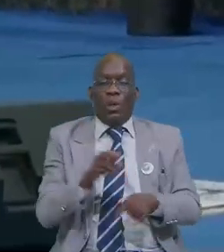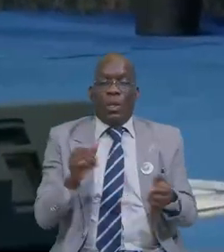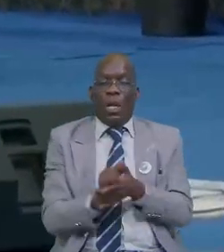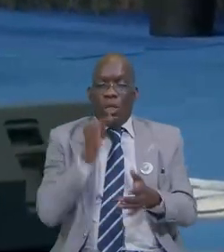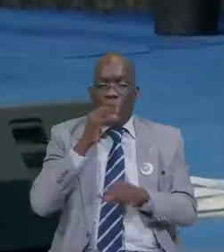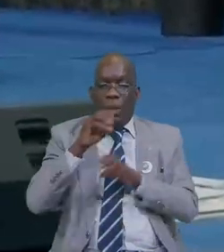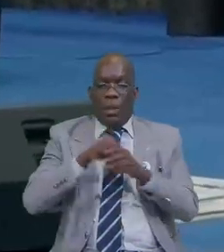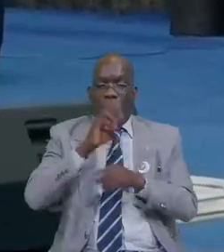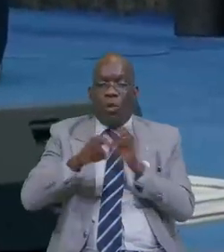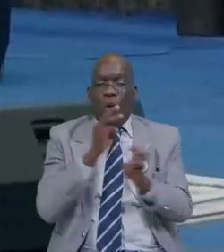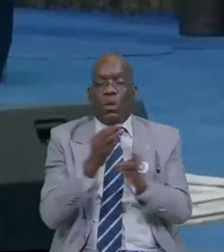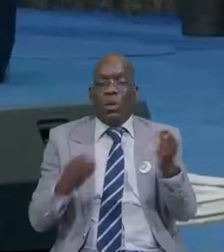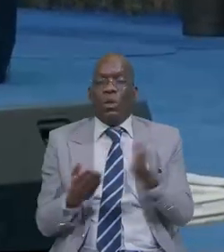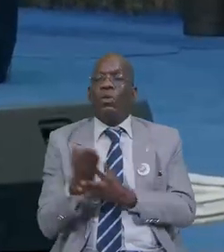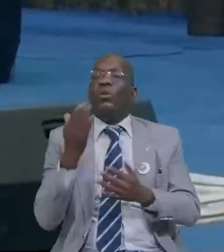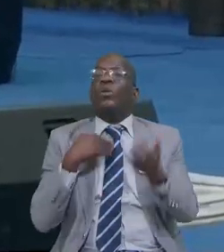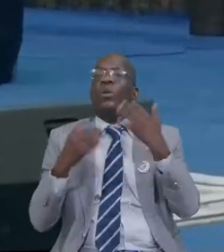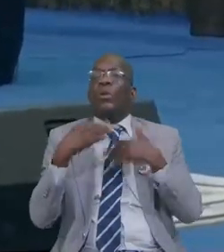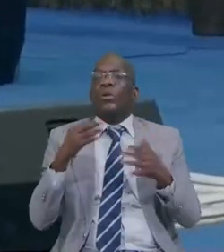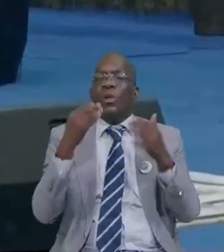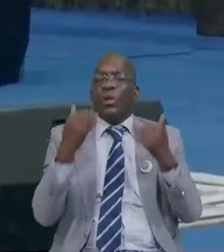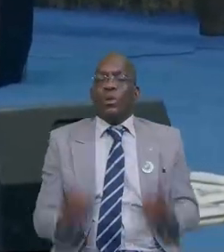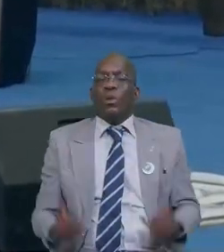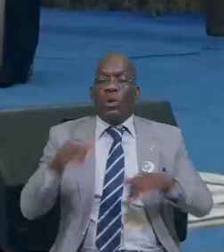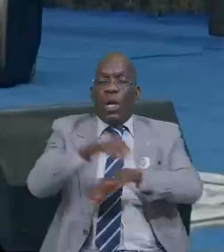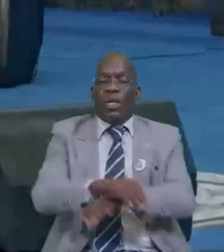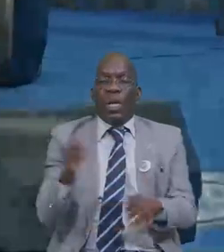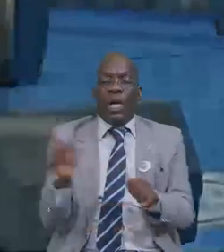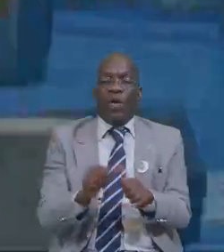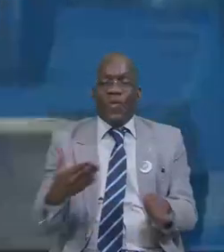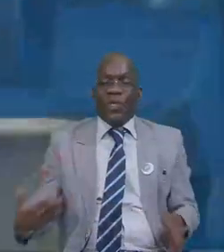la convoitise. Ce soir,